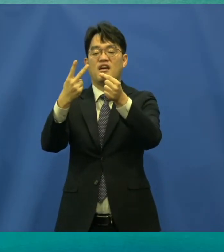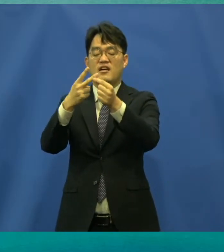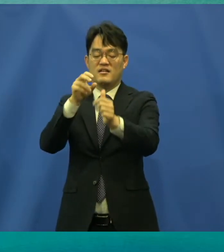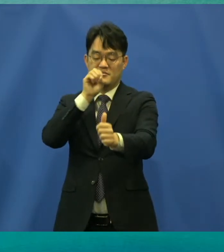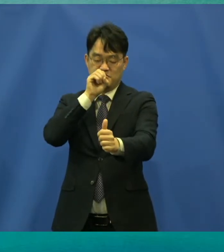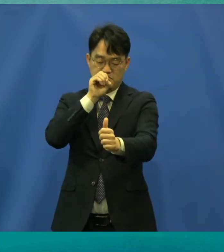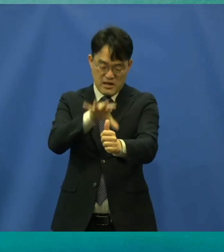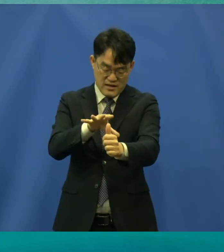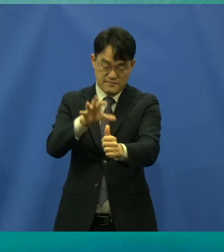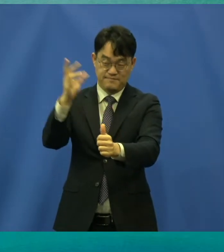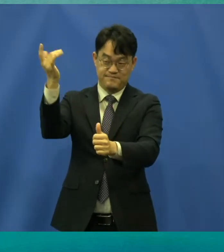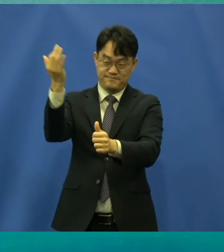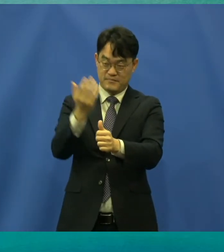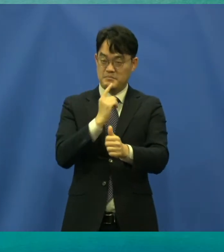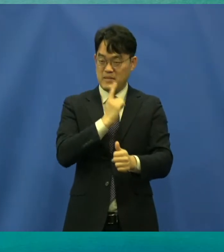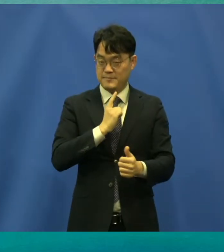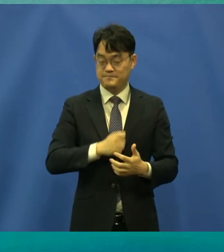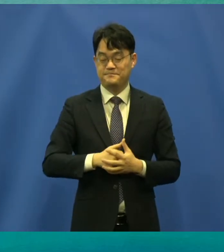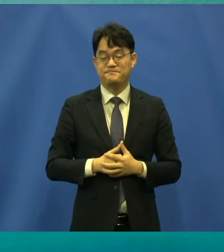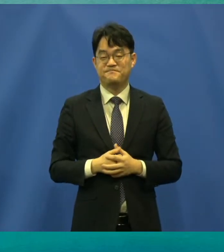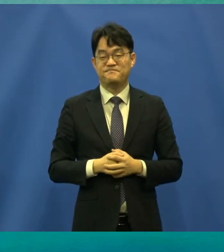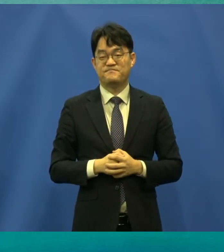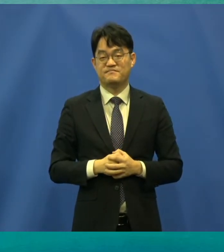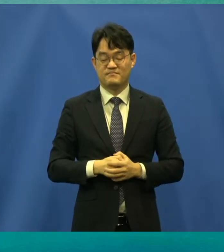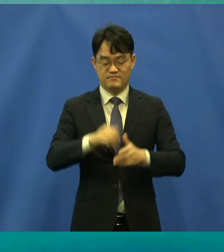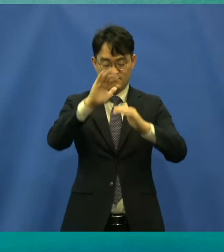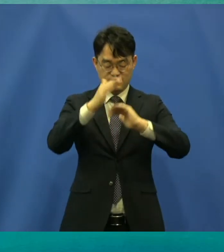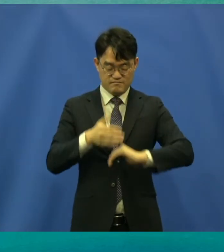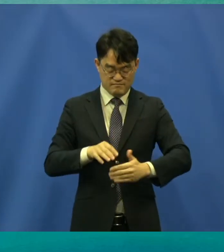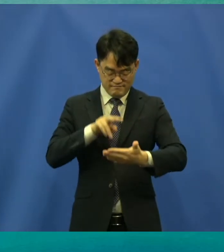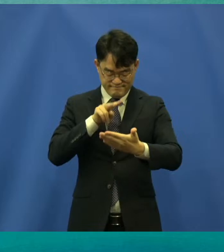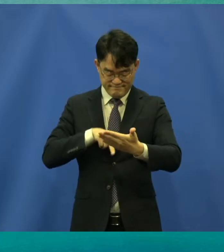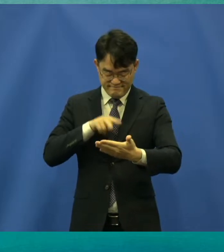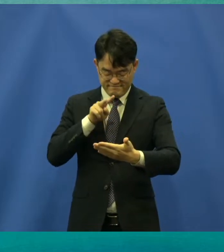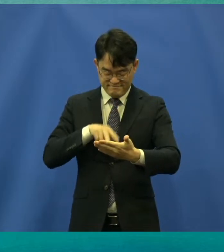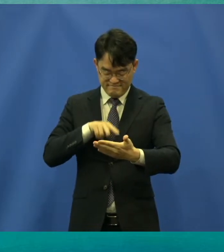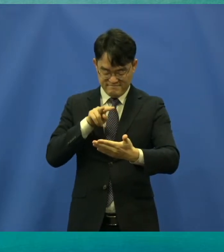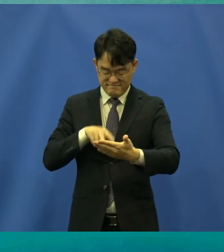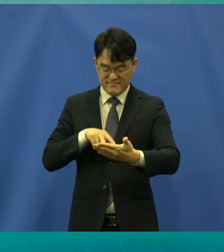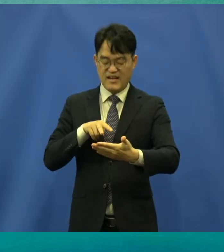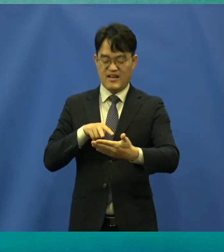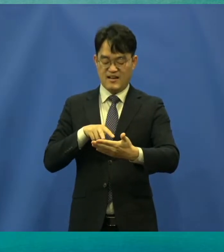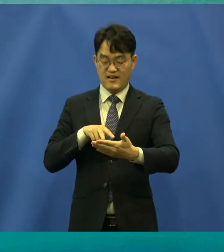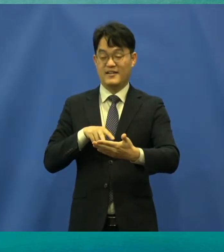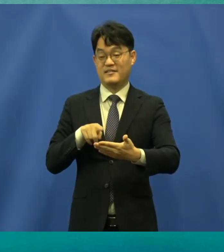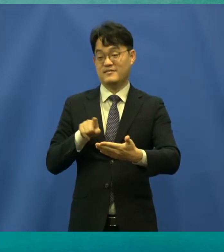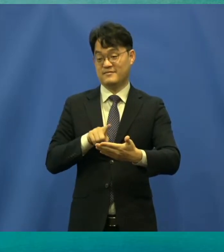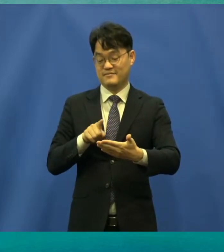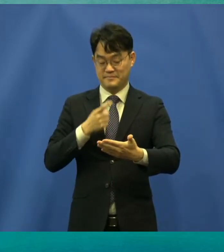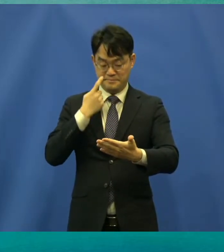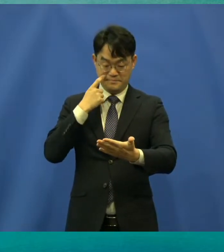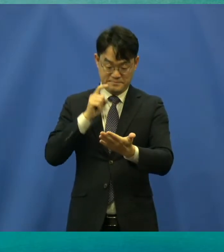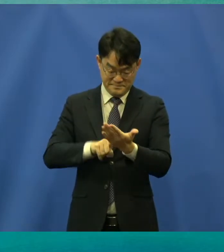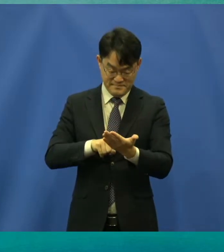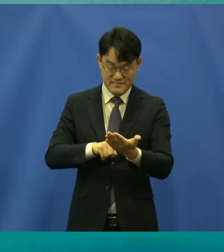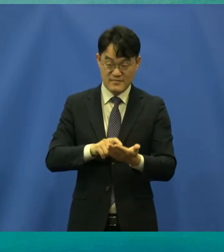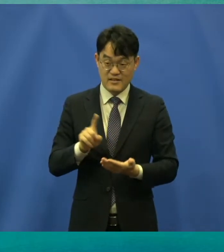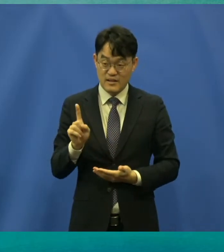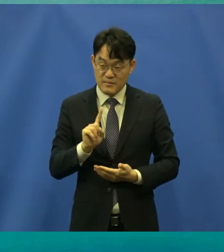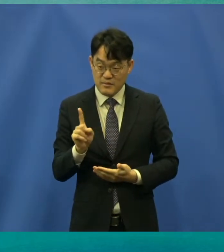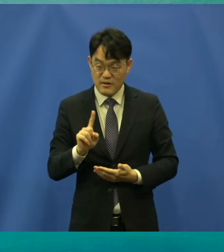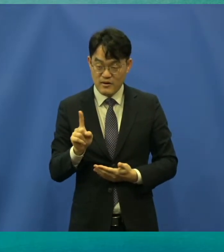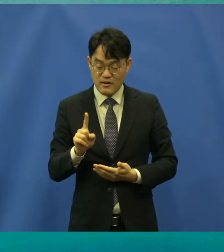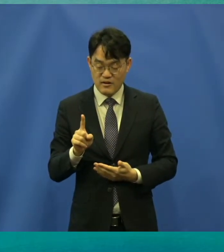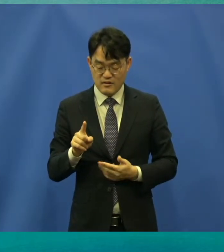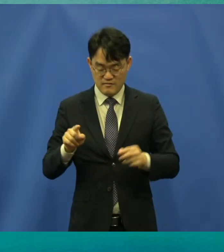합니다. 자, 이런 구절을 이렇게 들여다보고 있으면 뭐가 느껴지나요? 어디에 좀 줄을 긋고